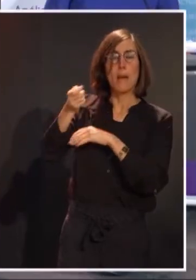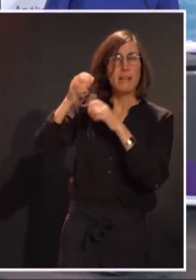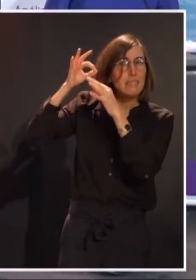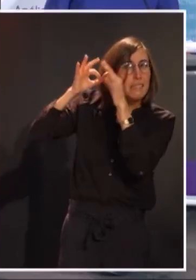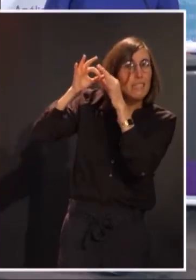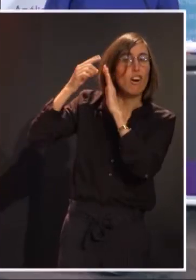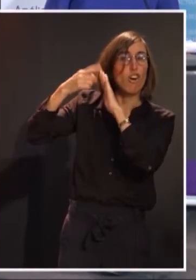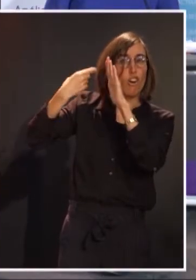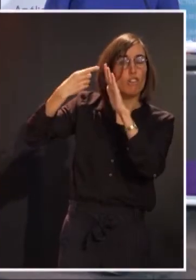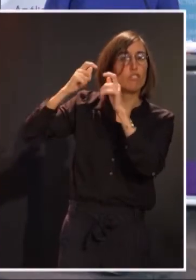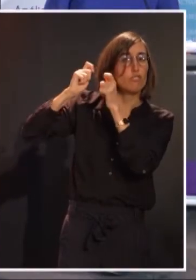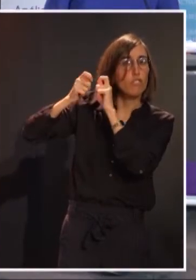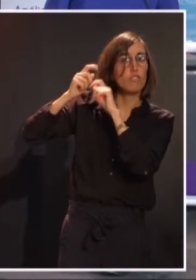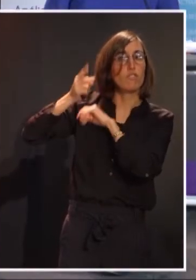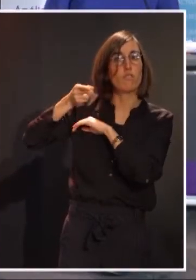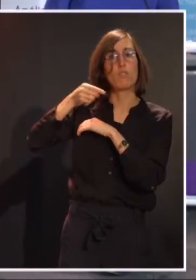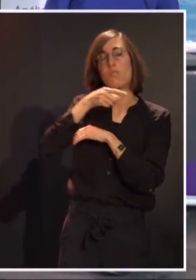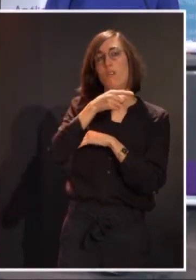cette option-là.